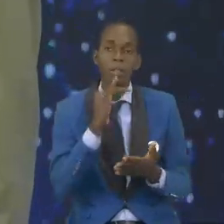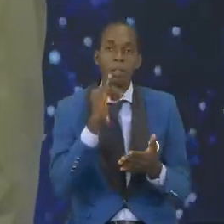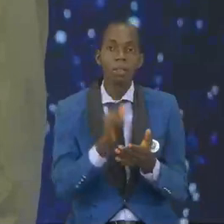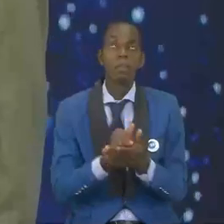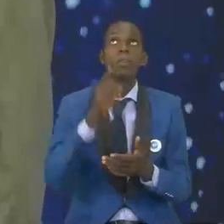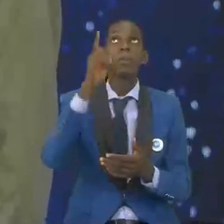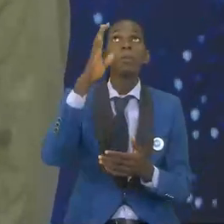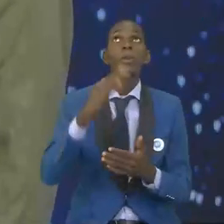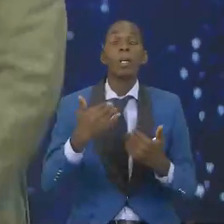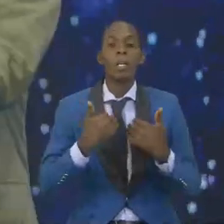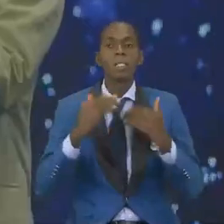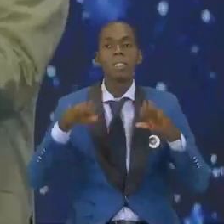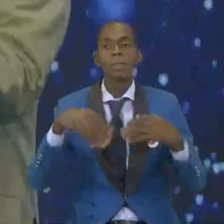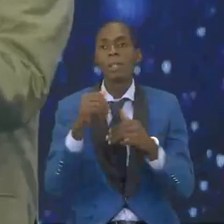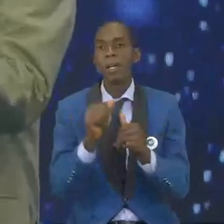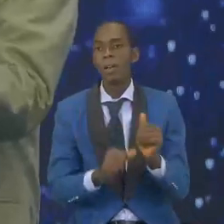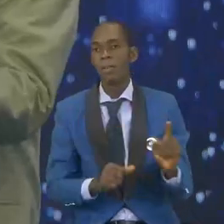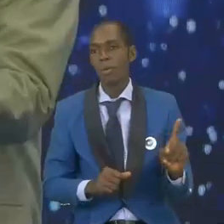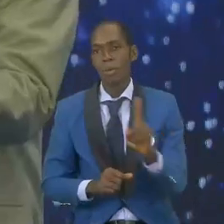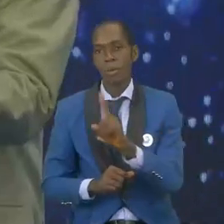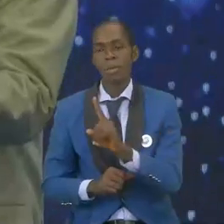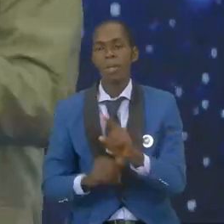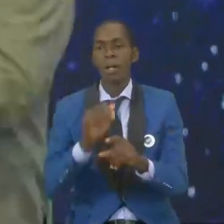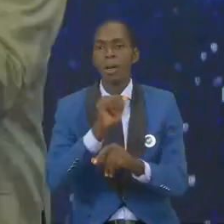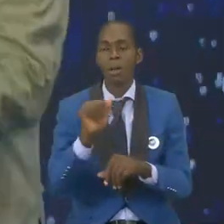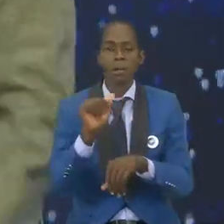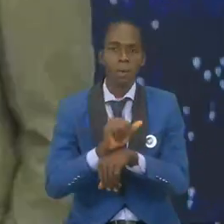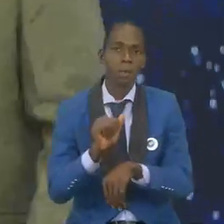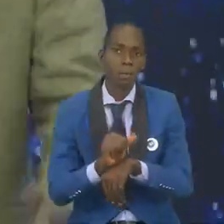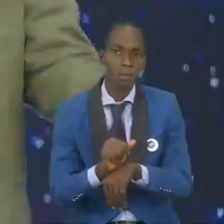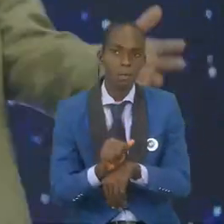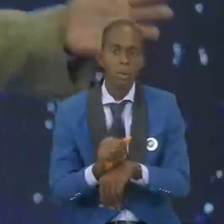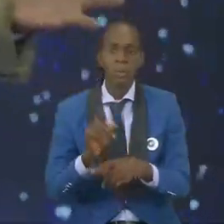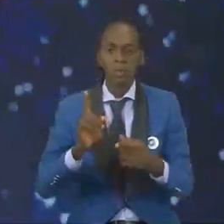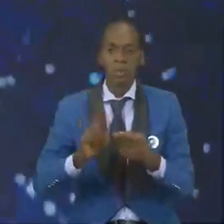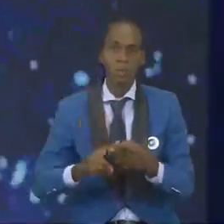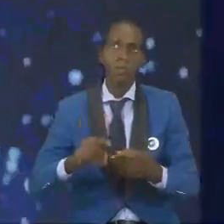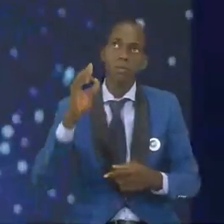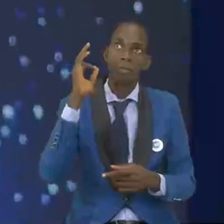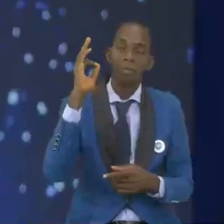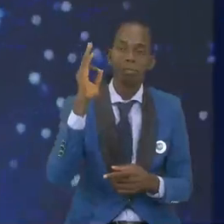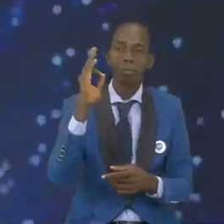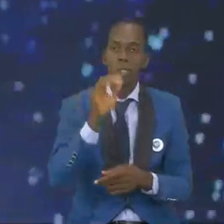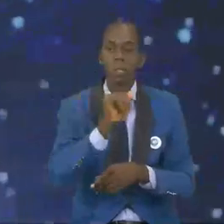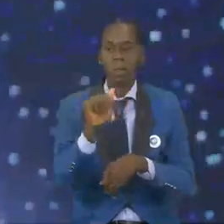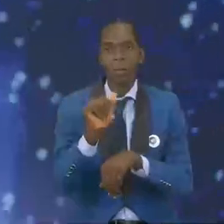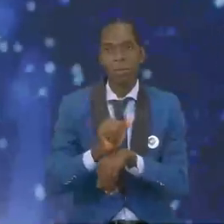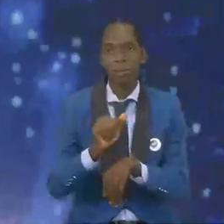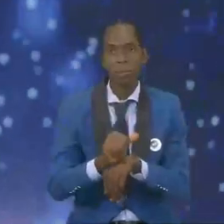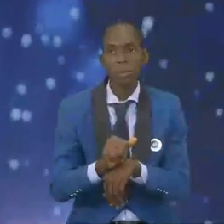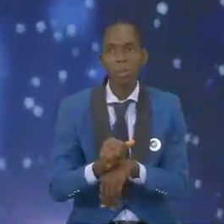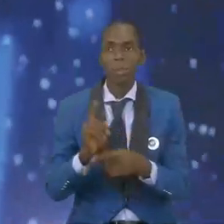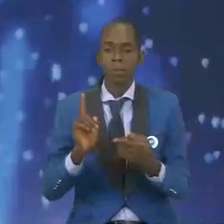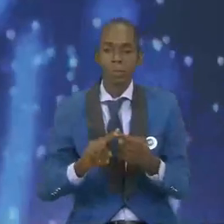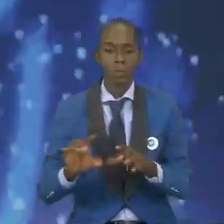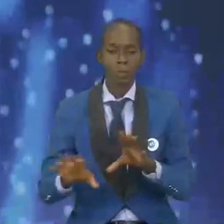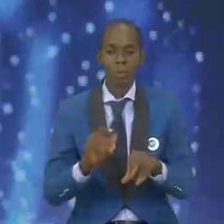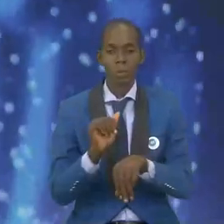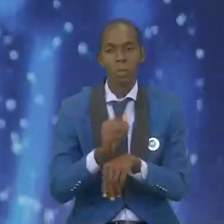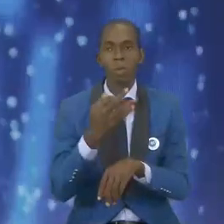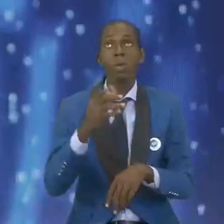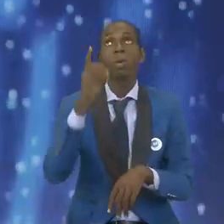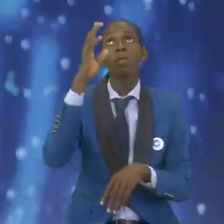Dieu a donné à chacun une tâche à évangéliser, une tâche de faire